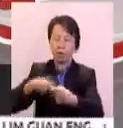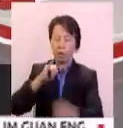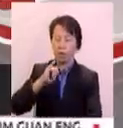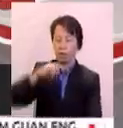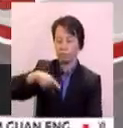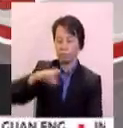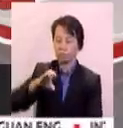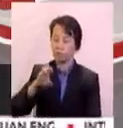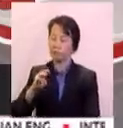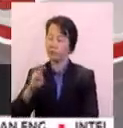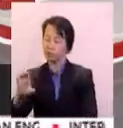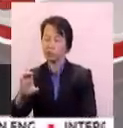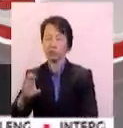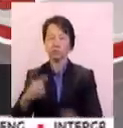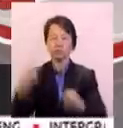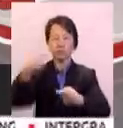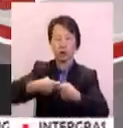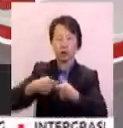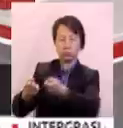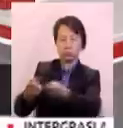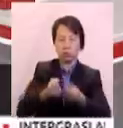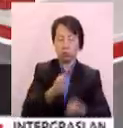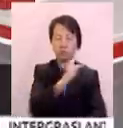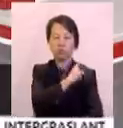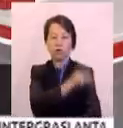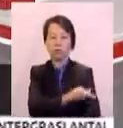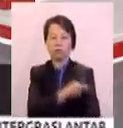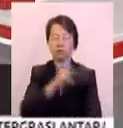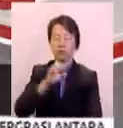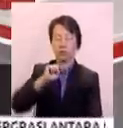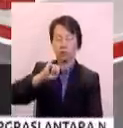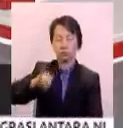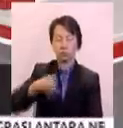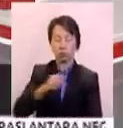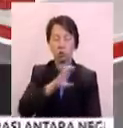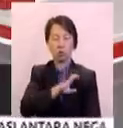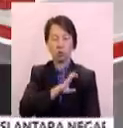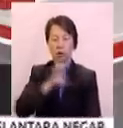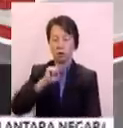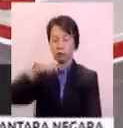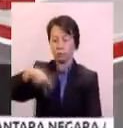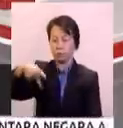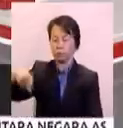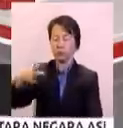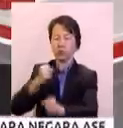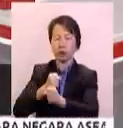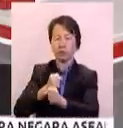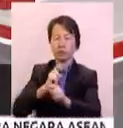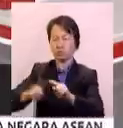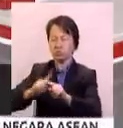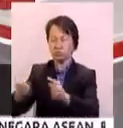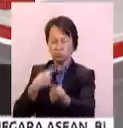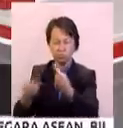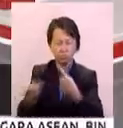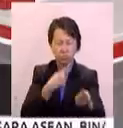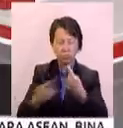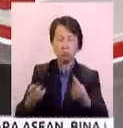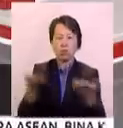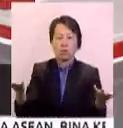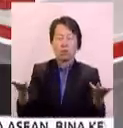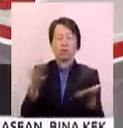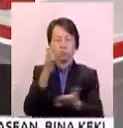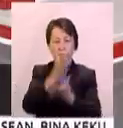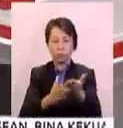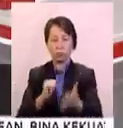IPCMC. Paling utama berkaitan penarikan kuasa Suruhanjaya Pasukan Polis SPP yang mendapat pelbagai reaksi. Antaranya dalam